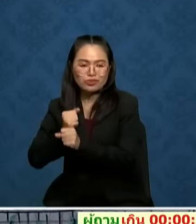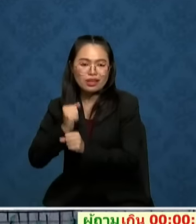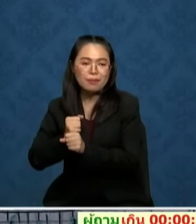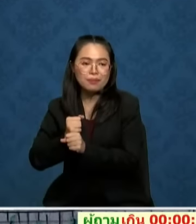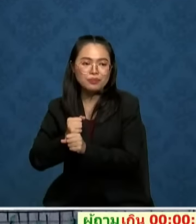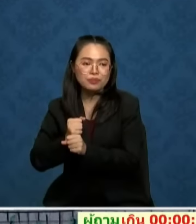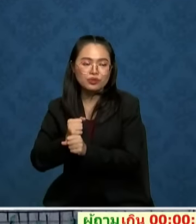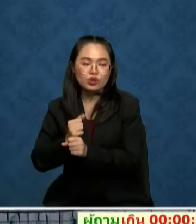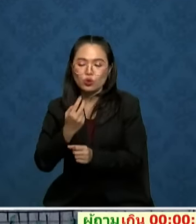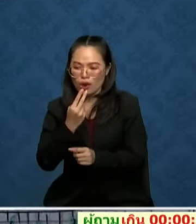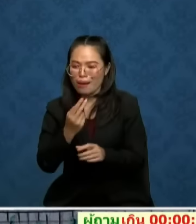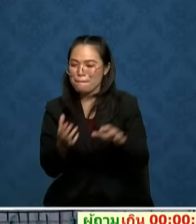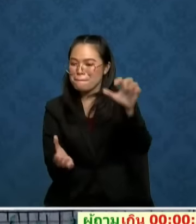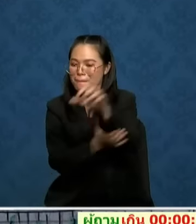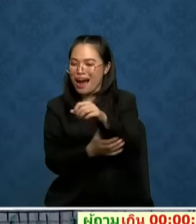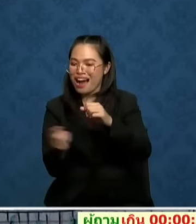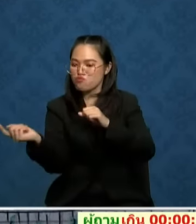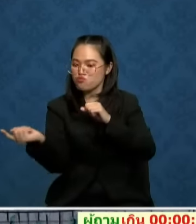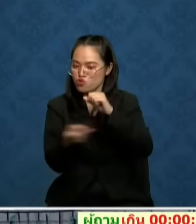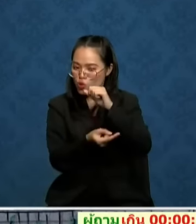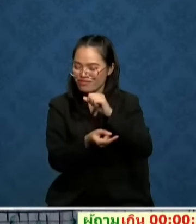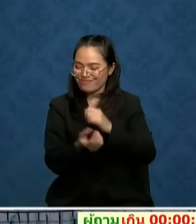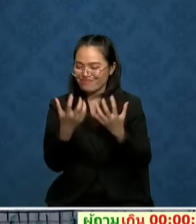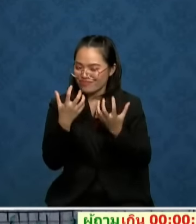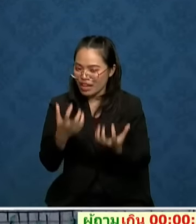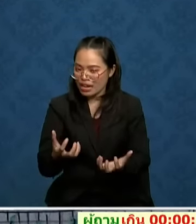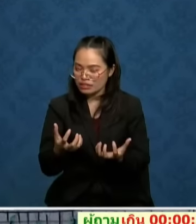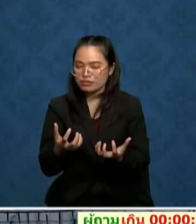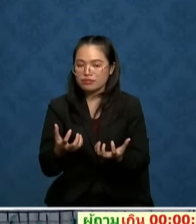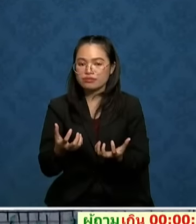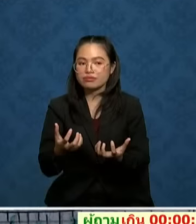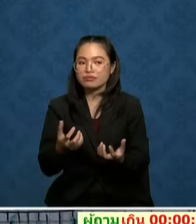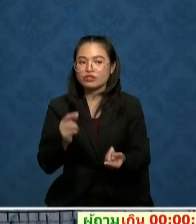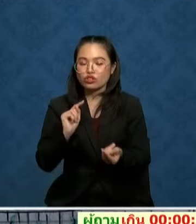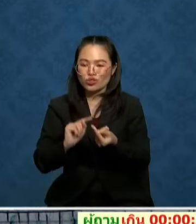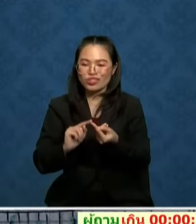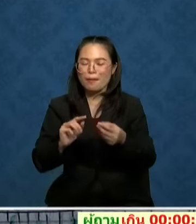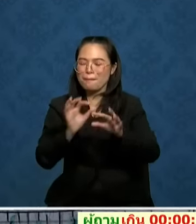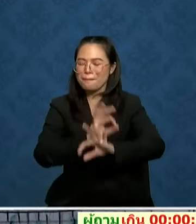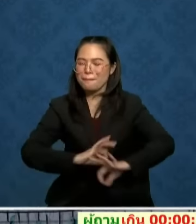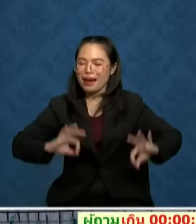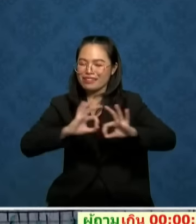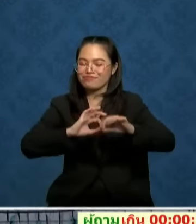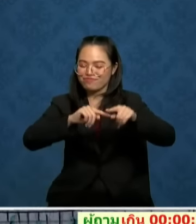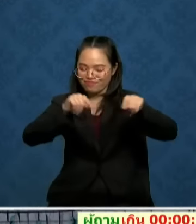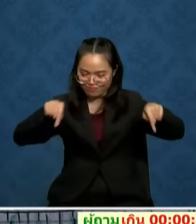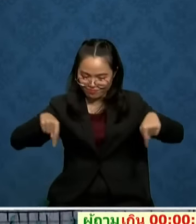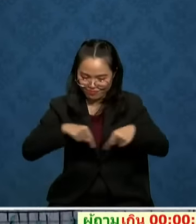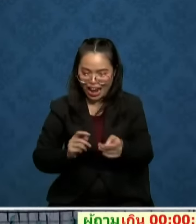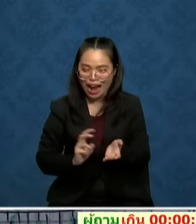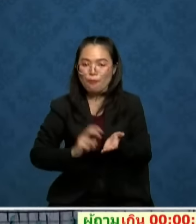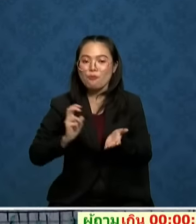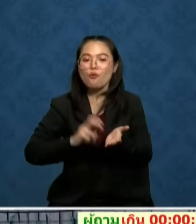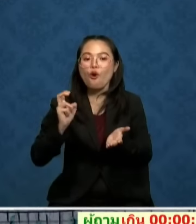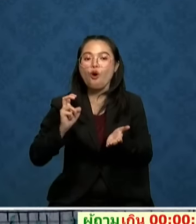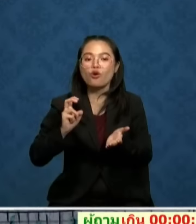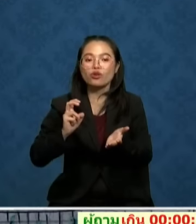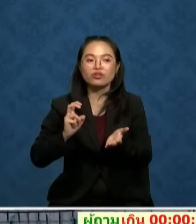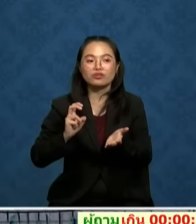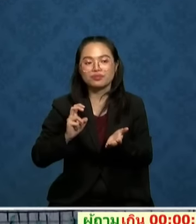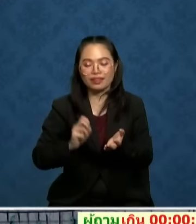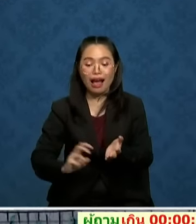รื่องของการบังคับโทษให้เพิ่มมากขึ้นโดยเฉพาะอย่างยิ่งเรื่องของใบอนุญาตก่อนหน้านี้เนี่ยนะคะทุกคนก็บอกว่าใบอนุญาตเรื่